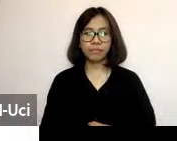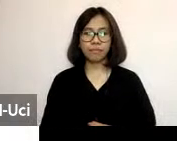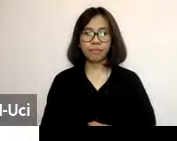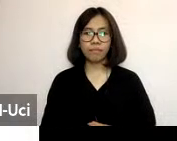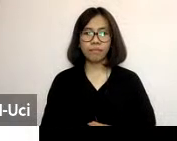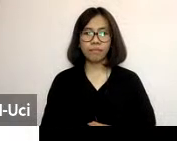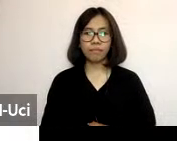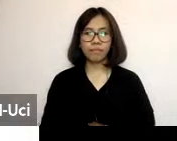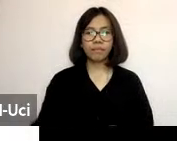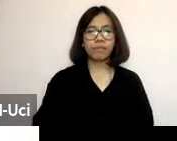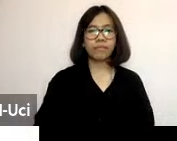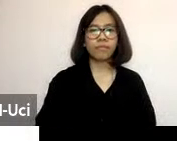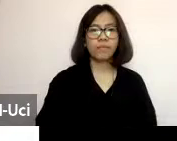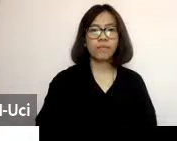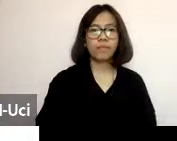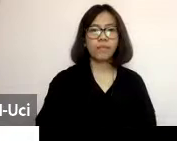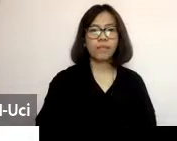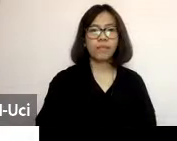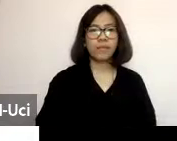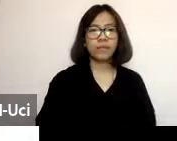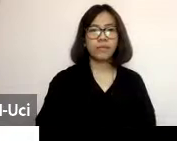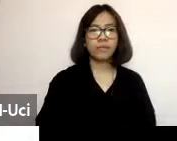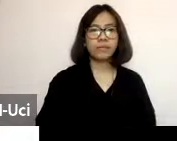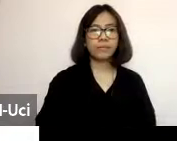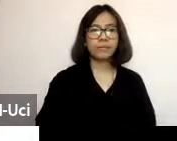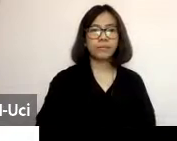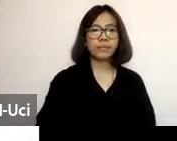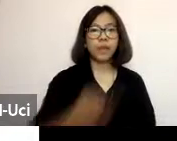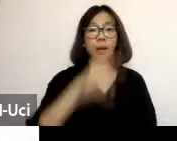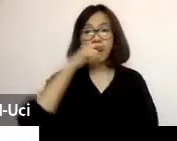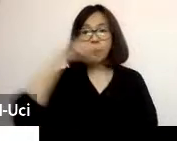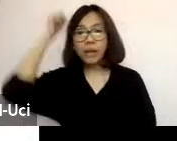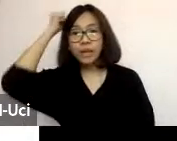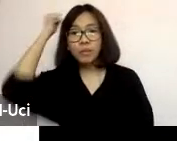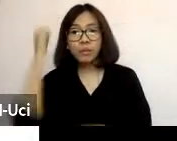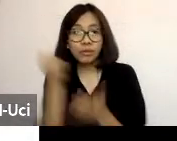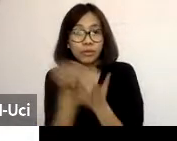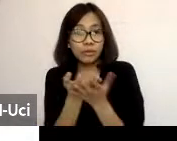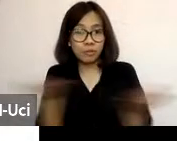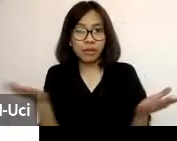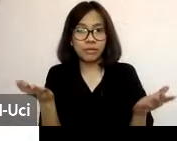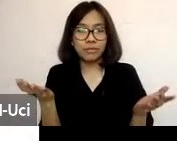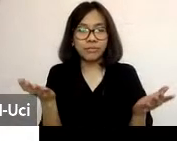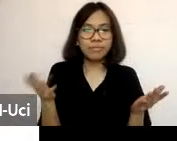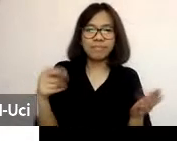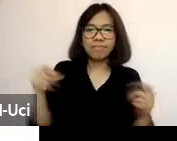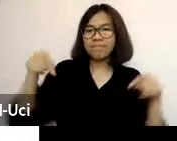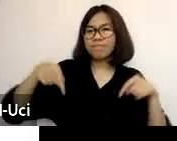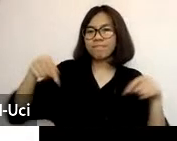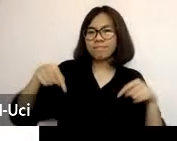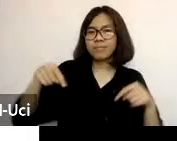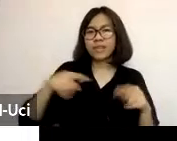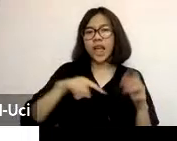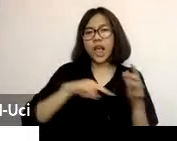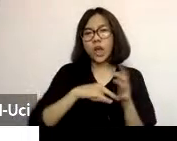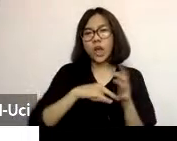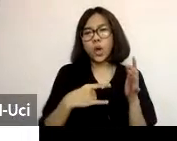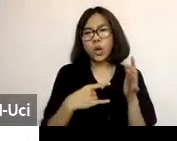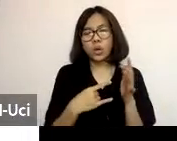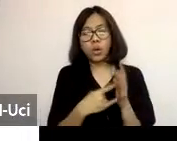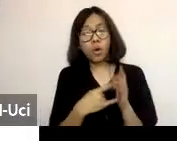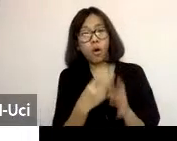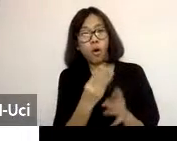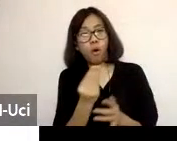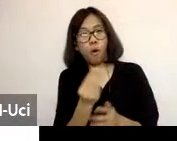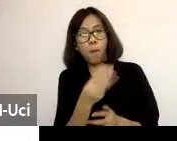nah seperti kalian yang share mati kita saat ini memang stok cara mengolah ekonomi sekitar tes